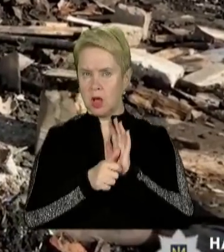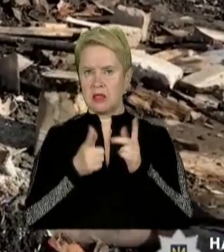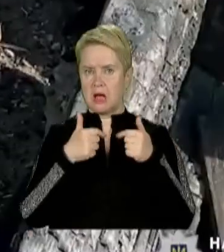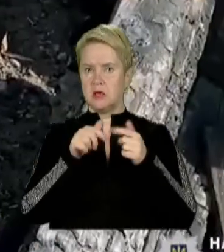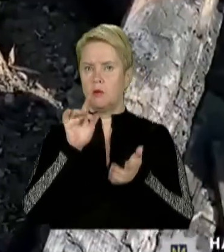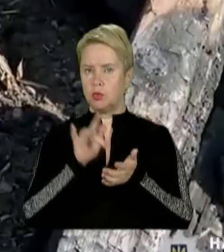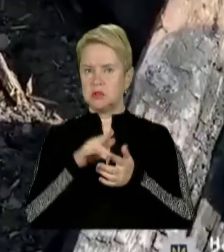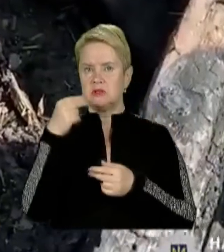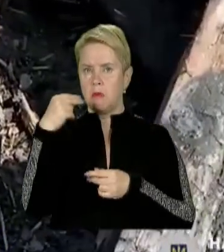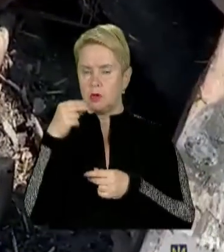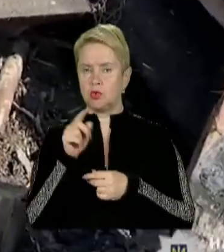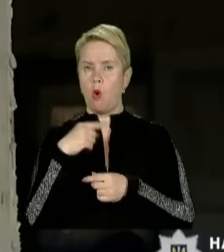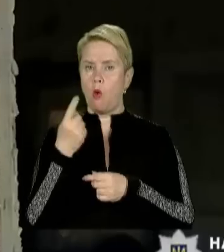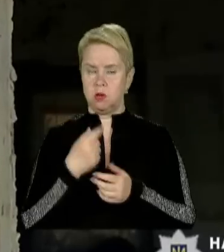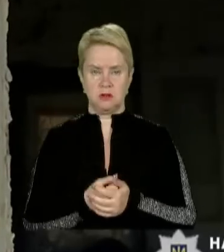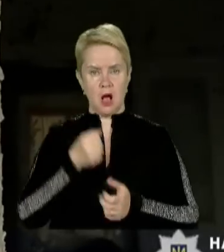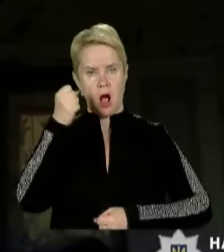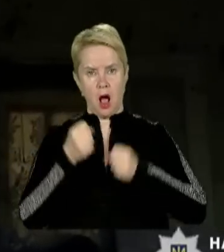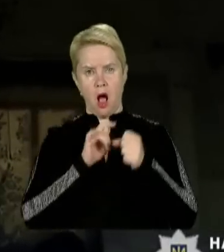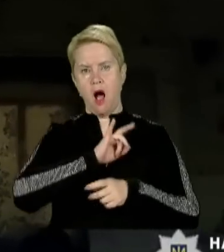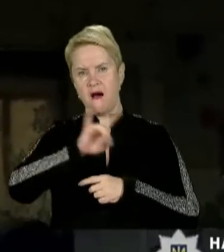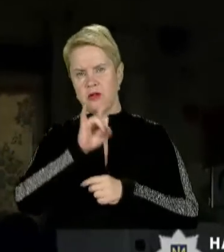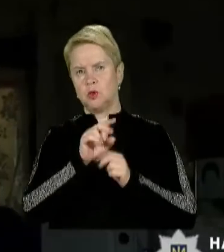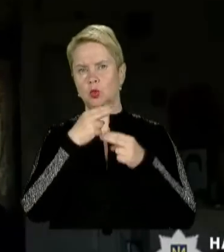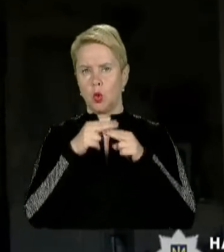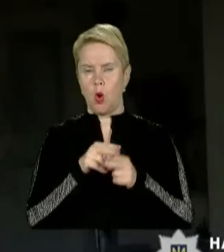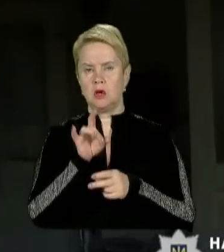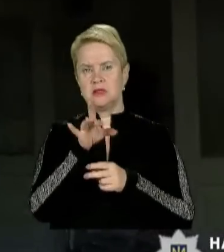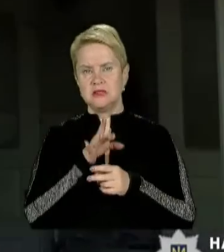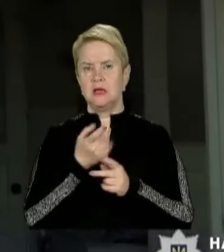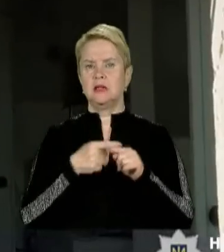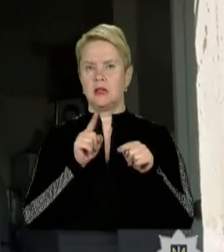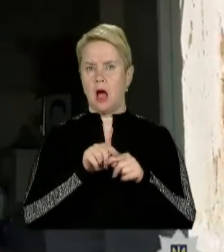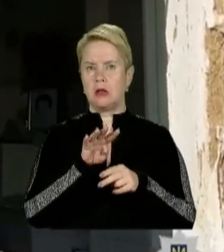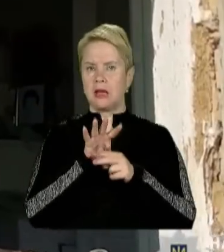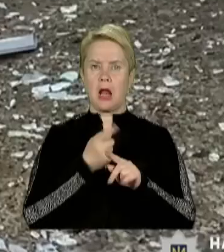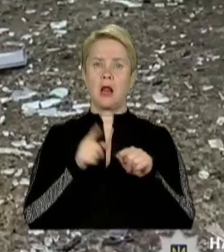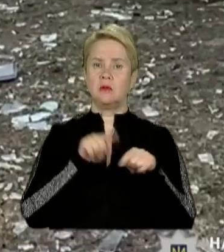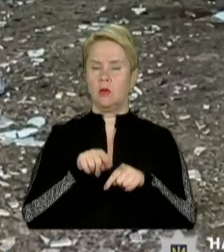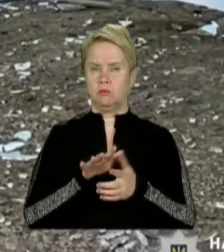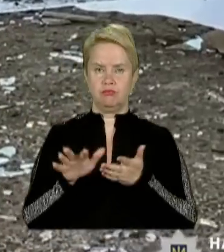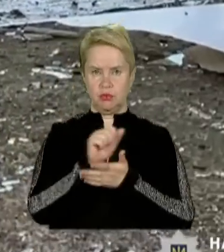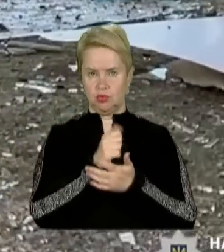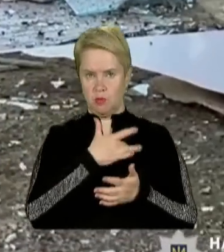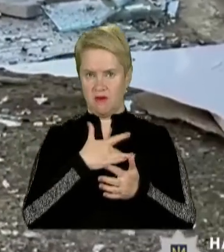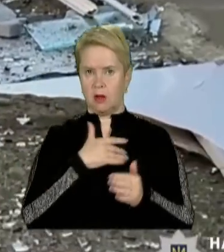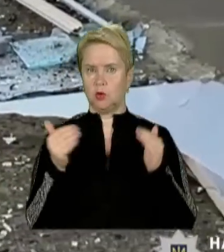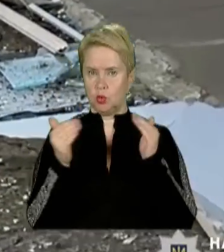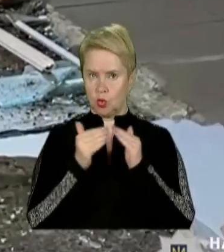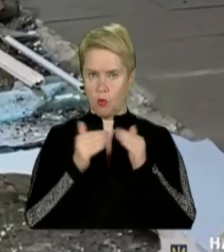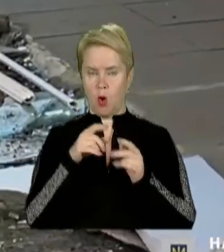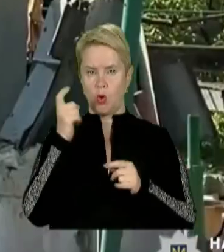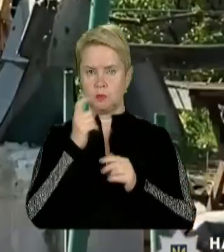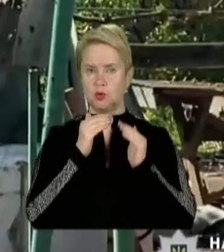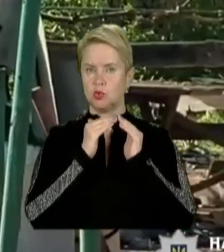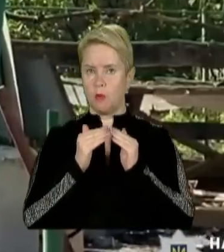населених пунктах Запорізької області. Гатили з авіації, дронів, реактивних систем та артилерії. Понівечені приватні домівки,